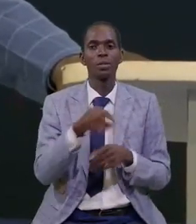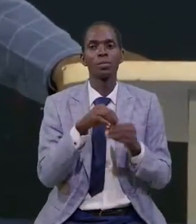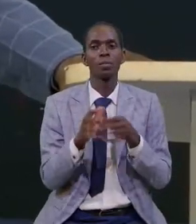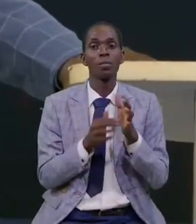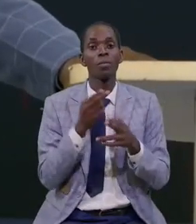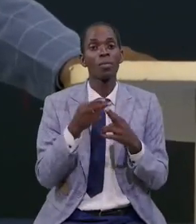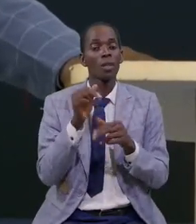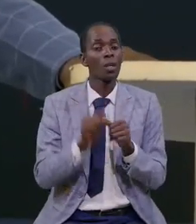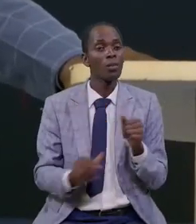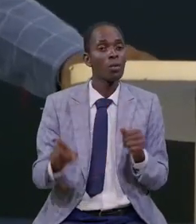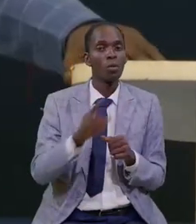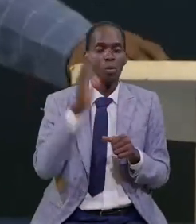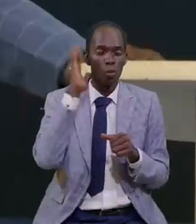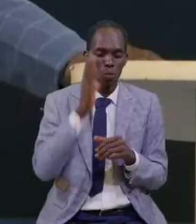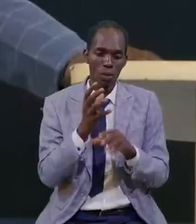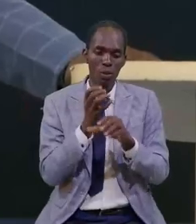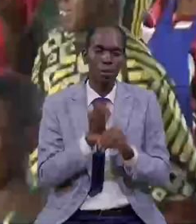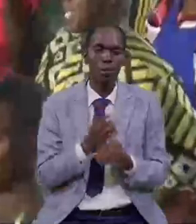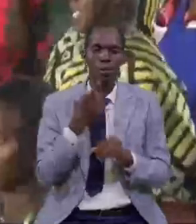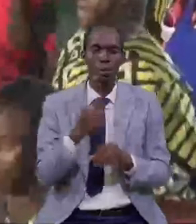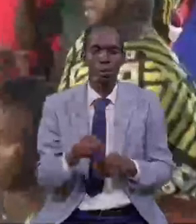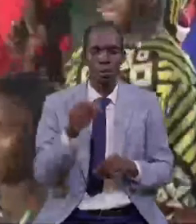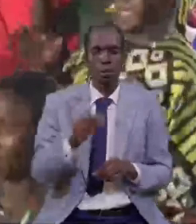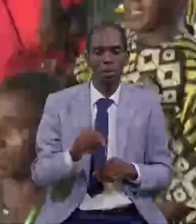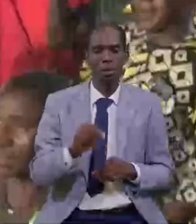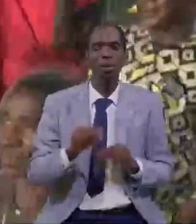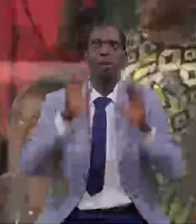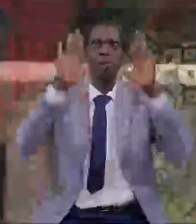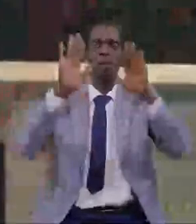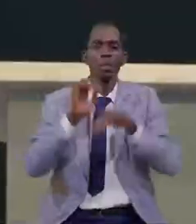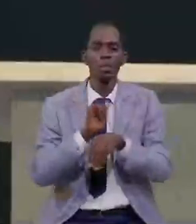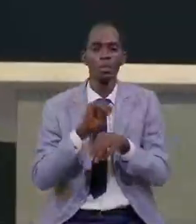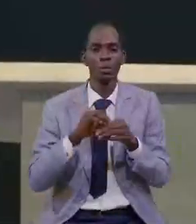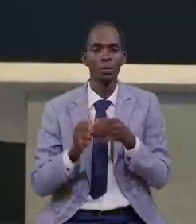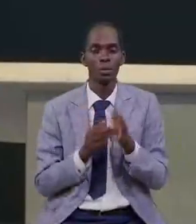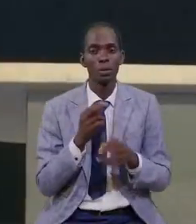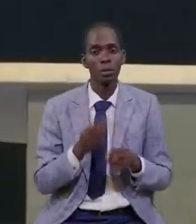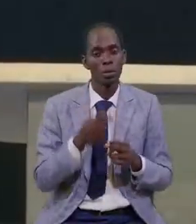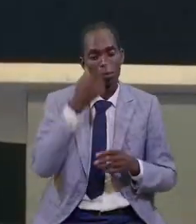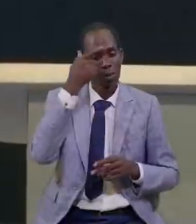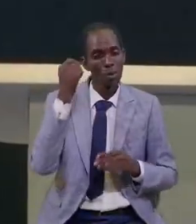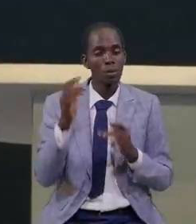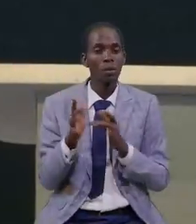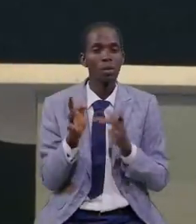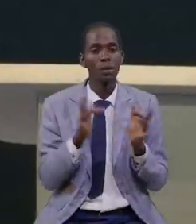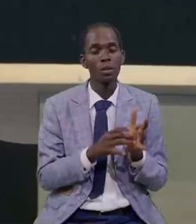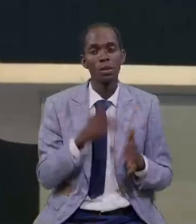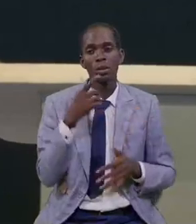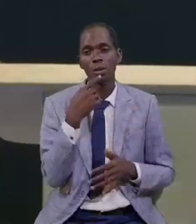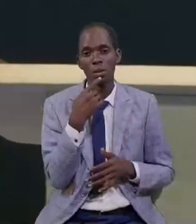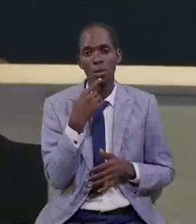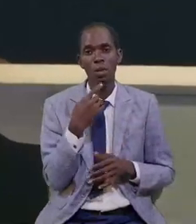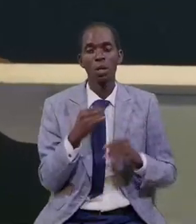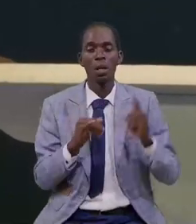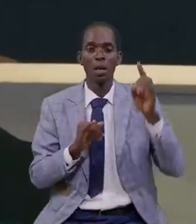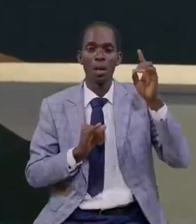t'arriver chacun recevra le Mirac dont il a besoin parce que Jésus a dit il faut que